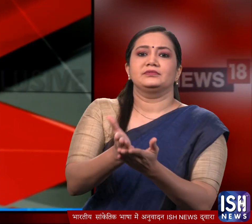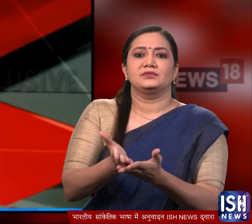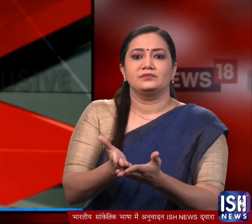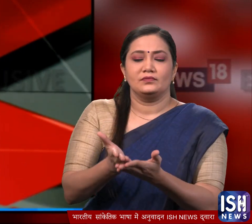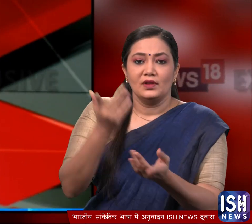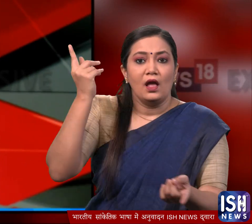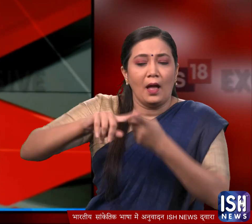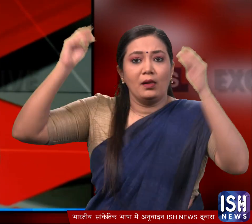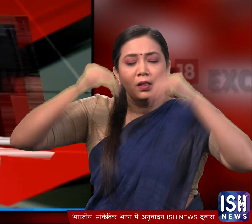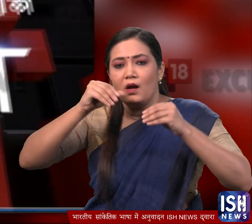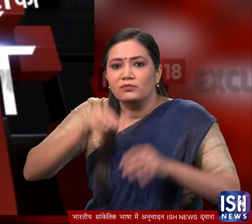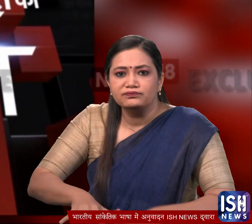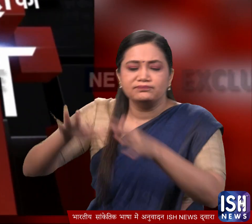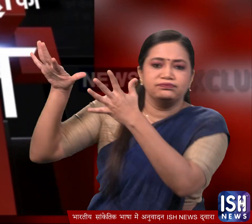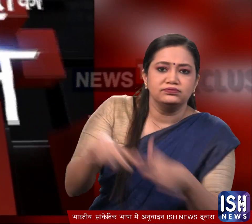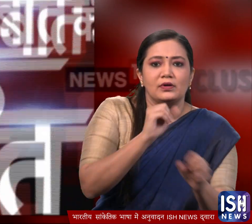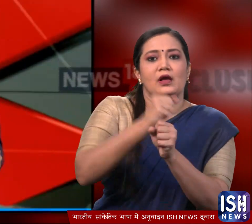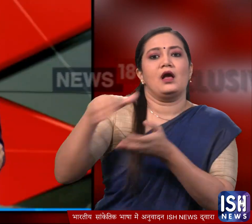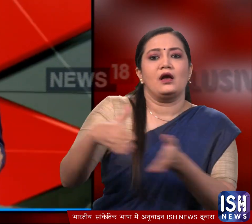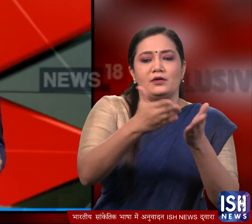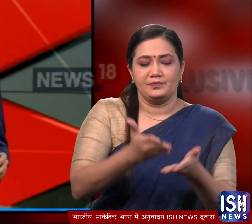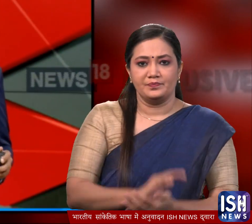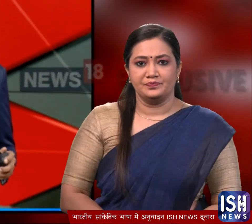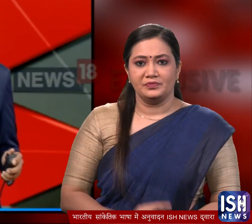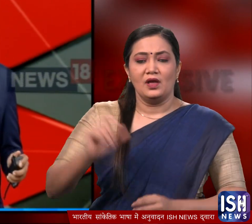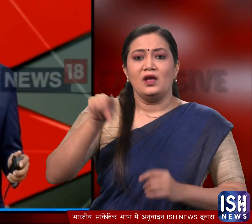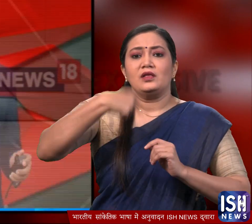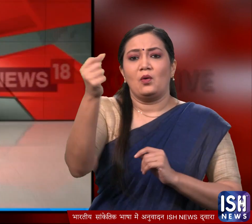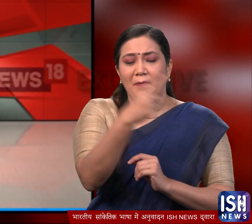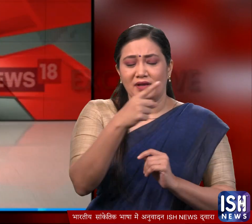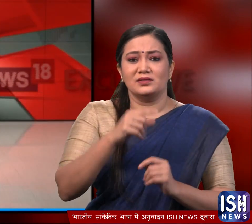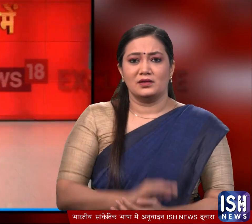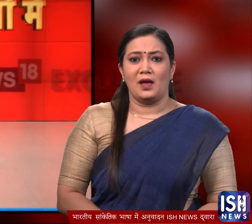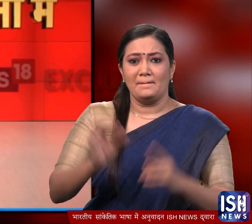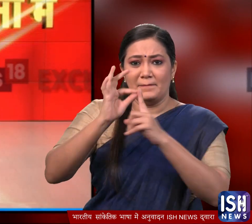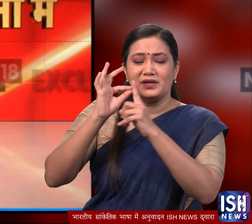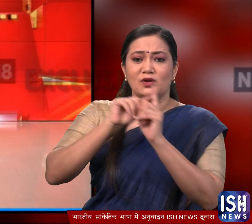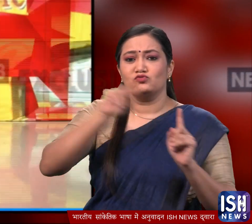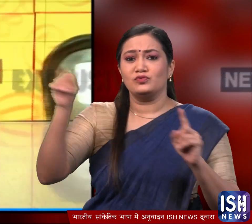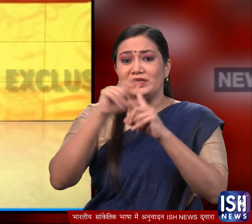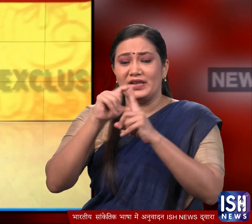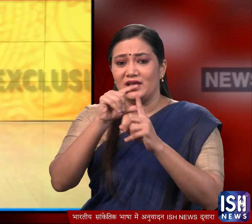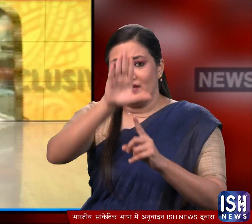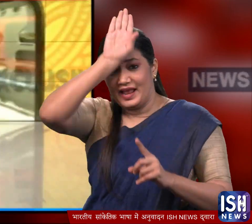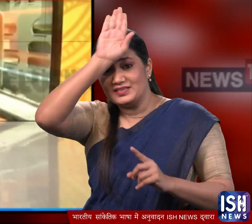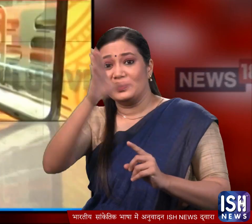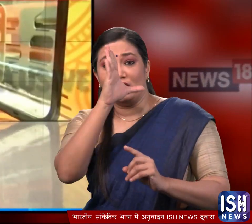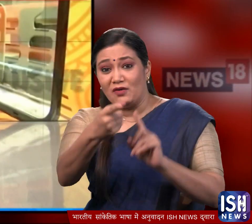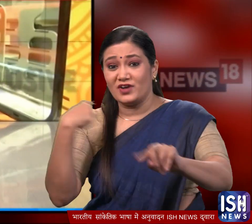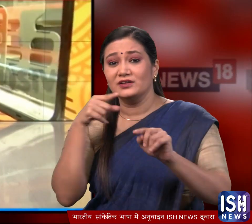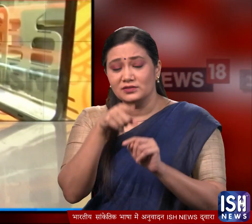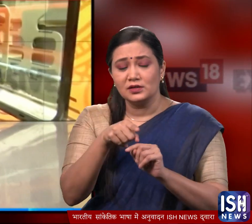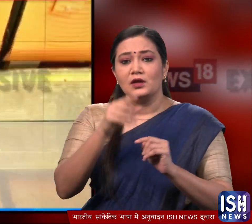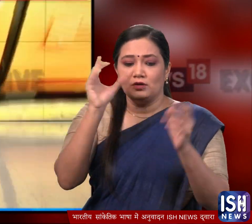पानी की धार के साथ बहकर गंगा नदी में पहुंच गई। अगले महीने की 1 तारीख से पटना से दिल्ली के बीच चलने वाली राजधानी एक्सप्रेस के डिब्बे